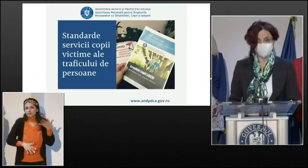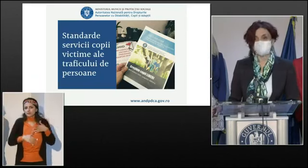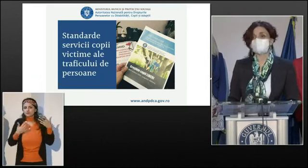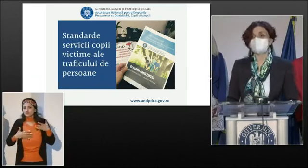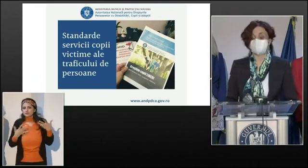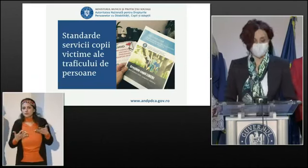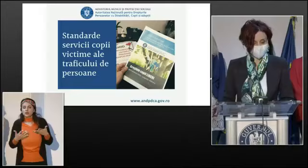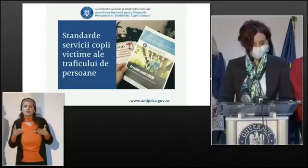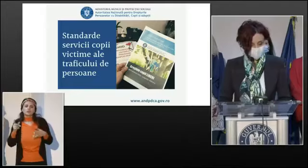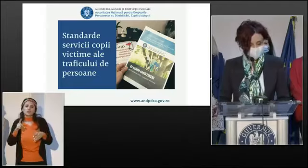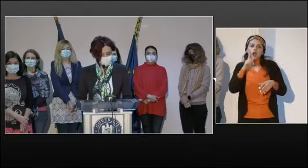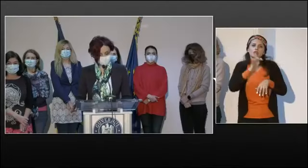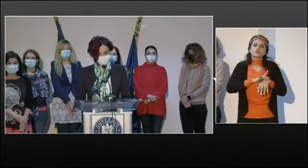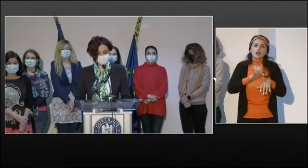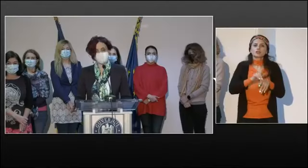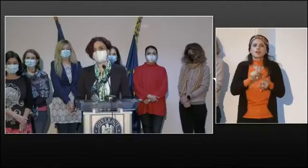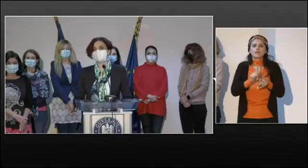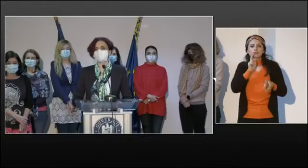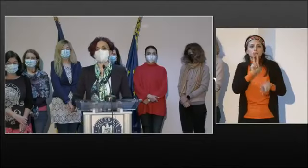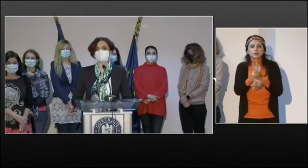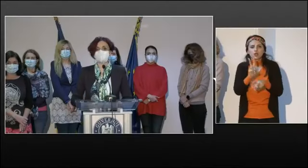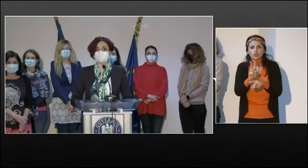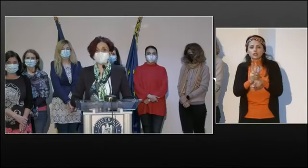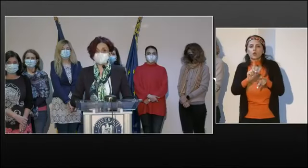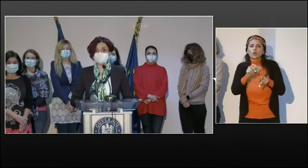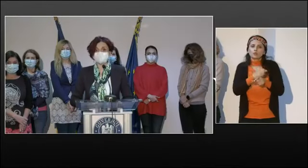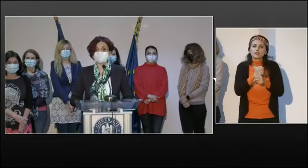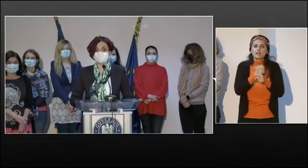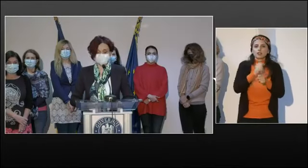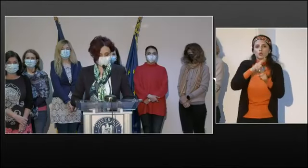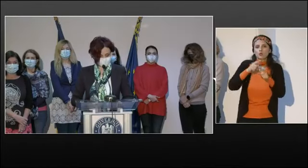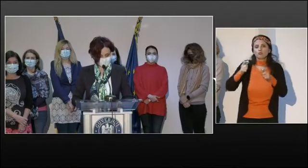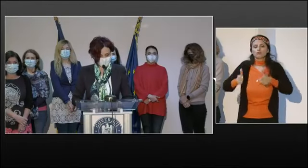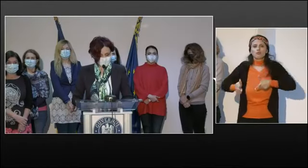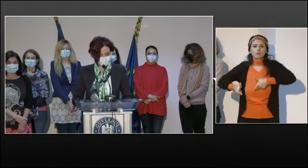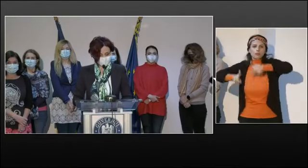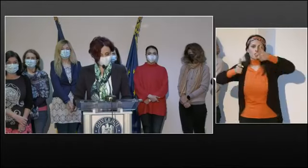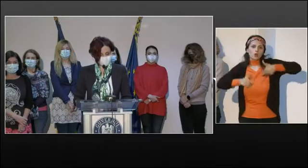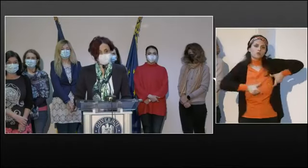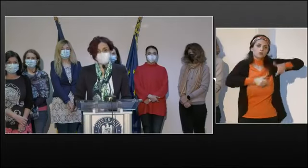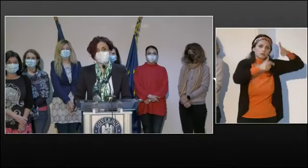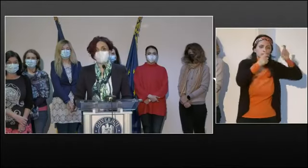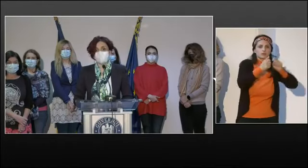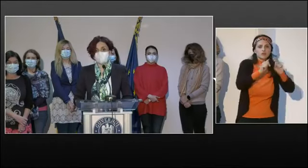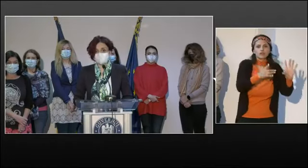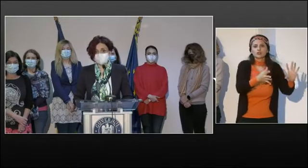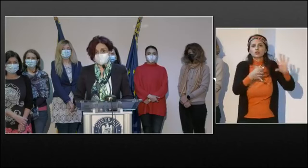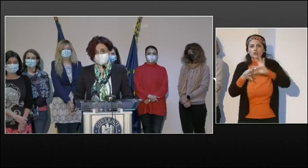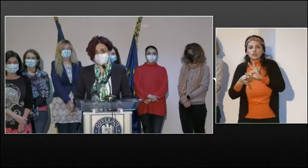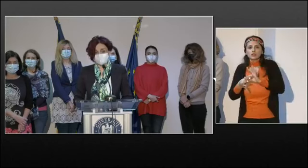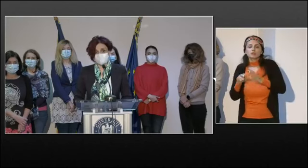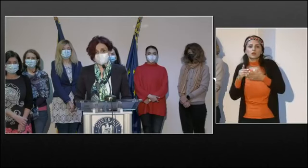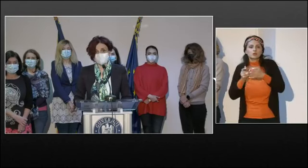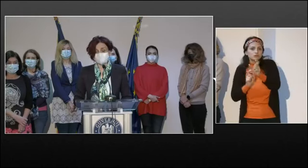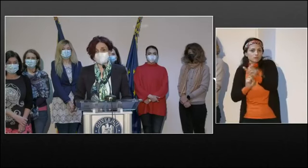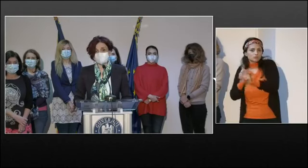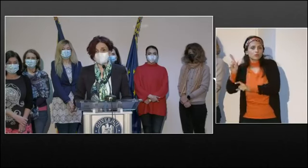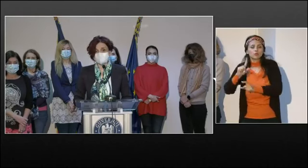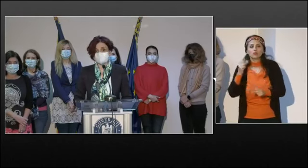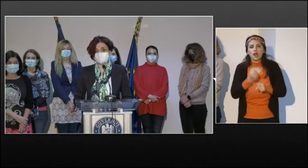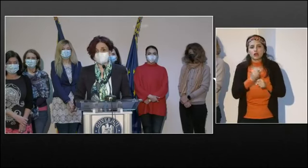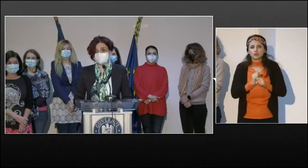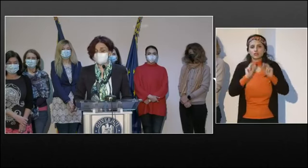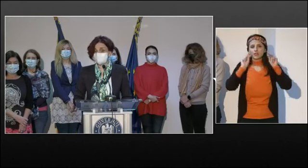cadrul formal de cooperare cu instituțiile care gestionează de Drept prevenirea si combaterea acestui fenomen